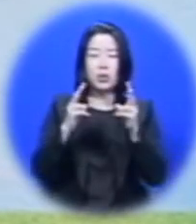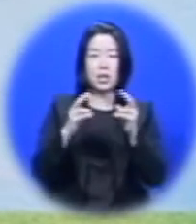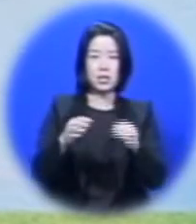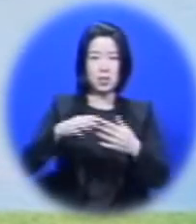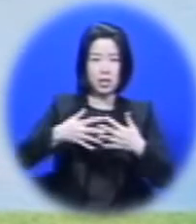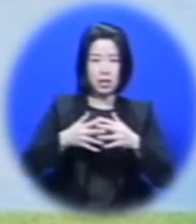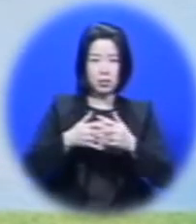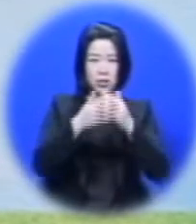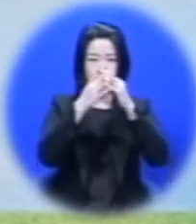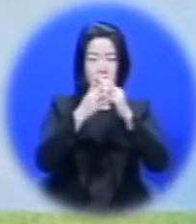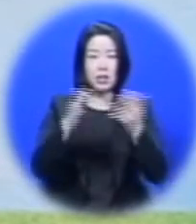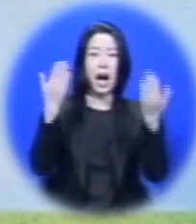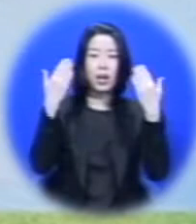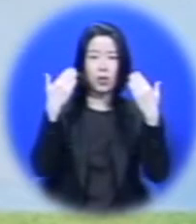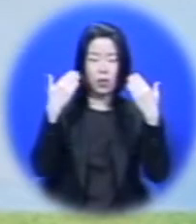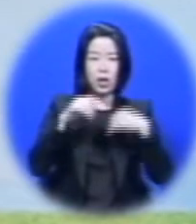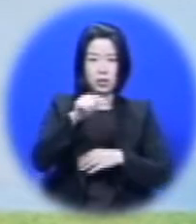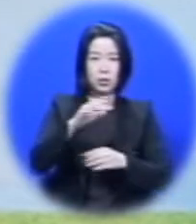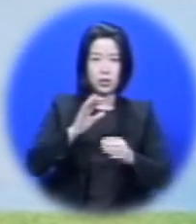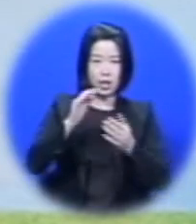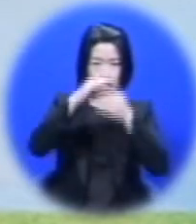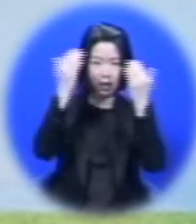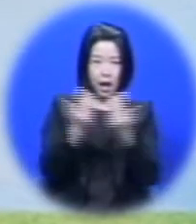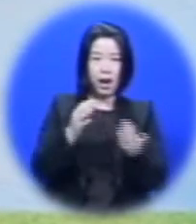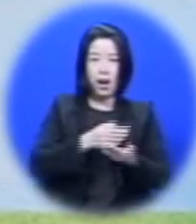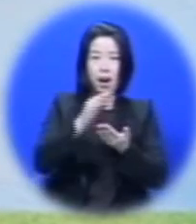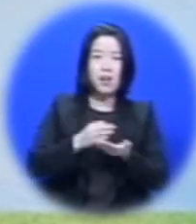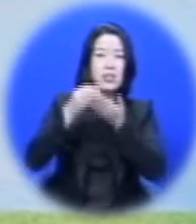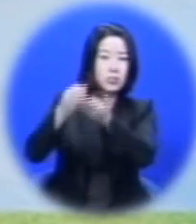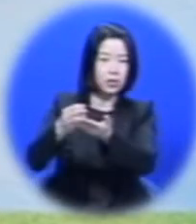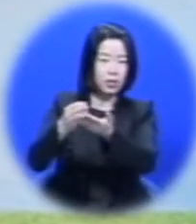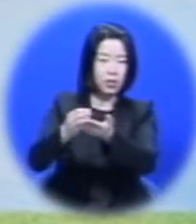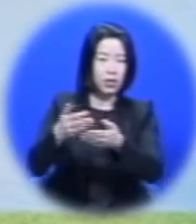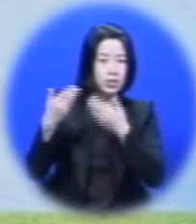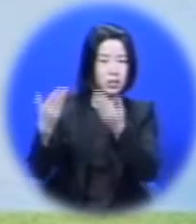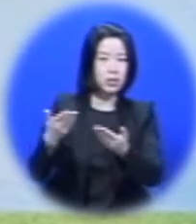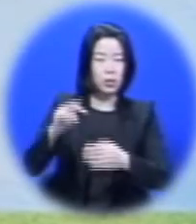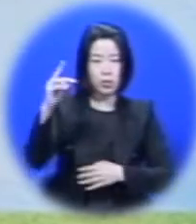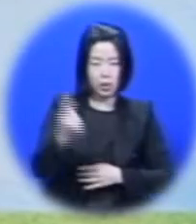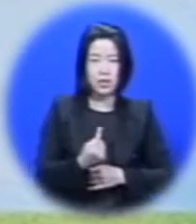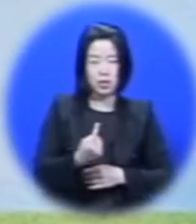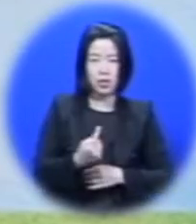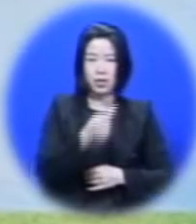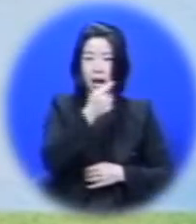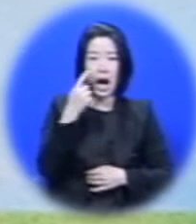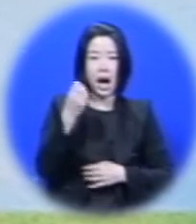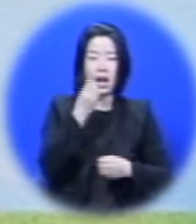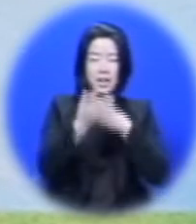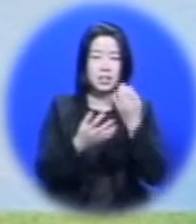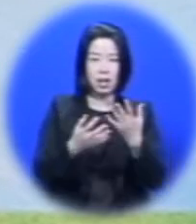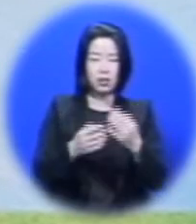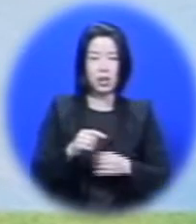건축 헌금에 우리 다 드립시다. 그리고 그걸 다 헌금하고 돌아오면서 간증을 나누는데 교인들이